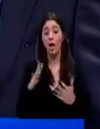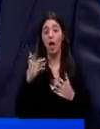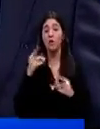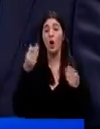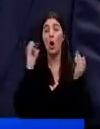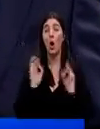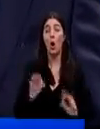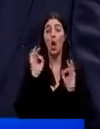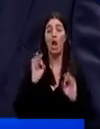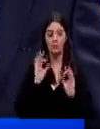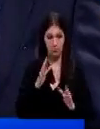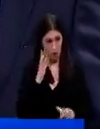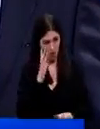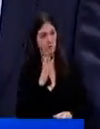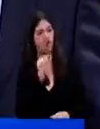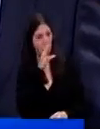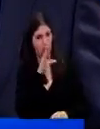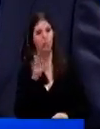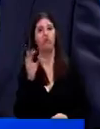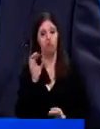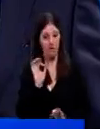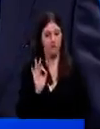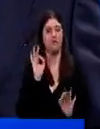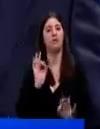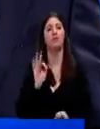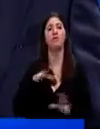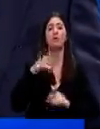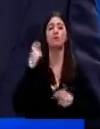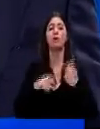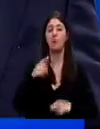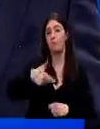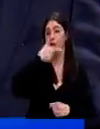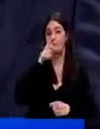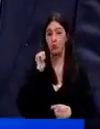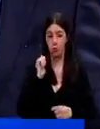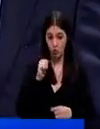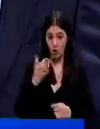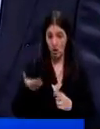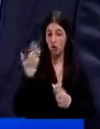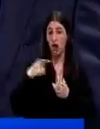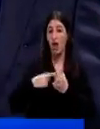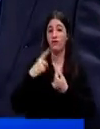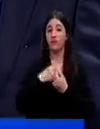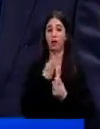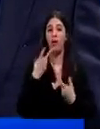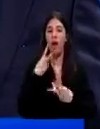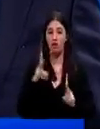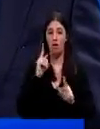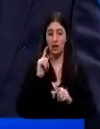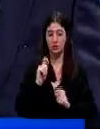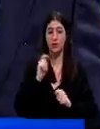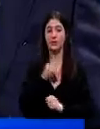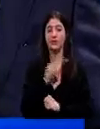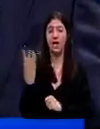kısmı evet çok ciddi rakamdır. Bakın Merkez Bankası bu perşembe günü geçen haftanın verilerini açıklayacağız.